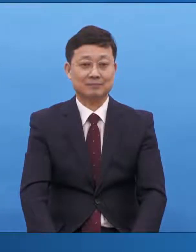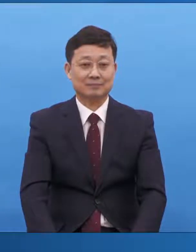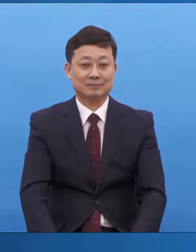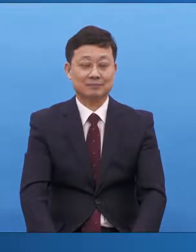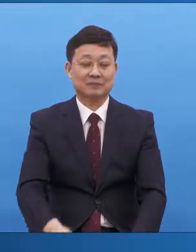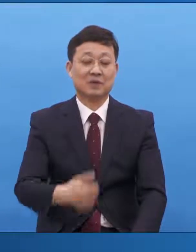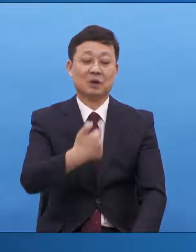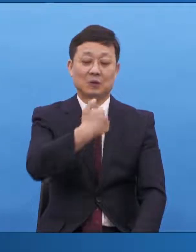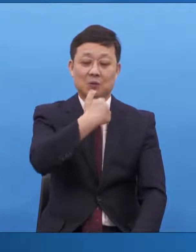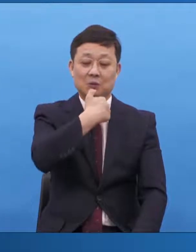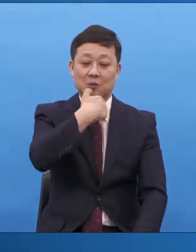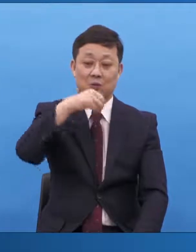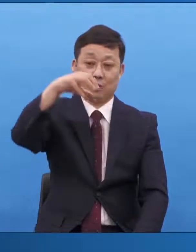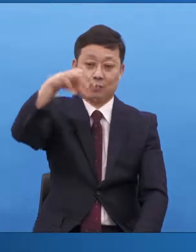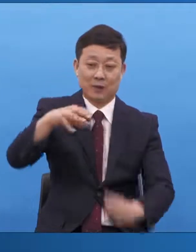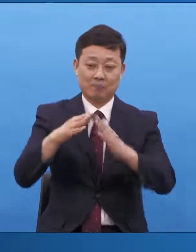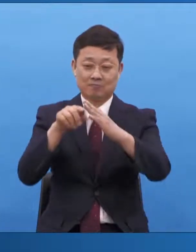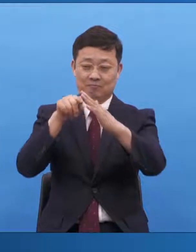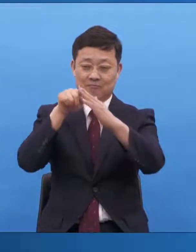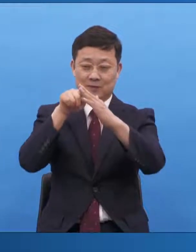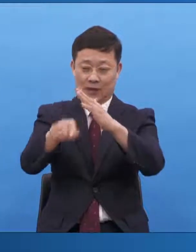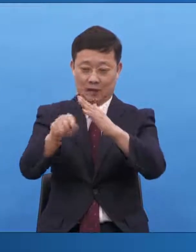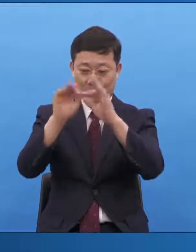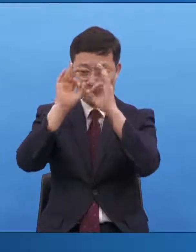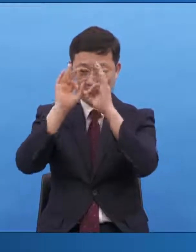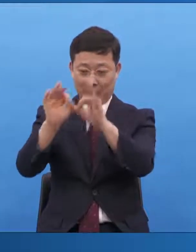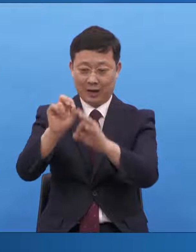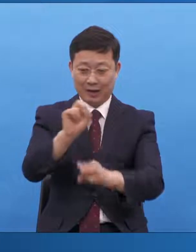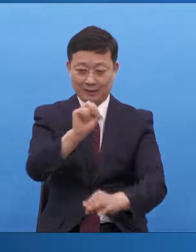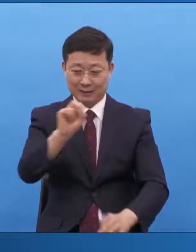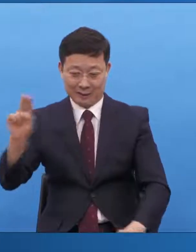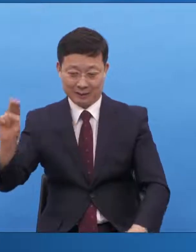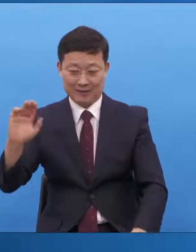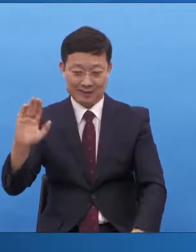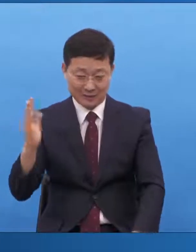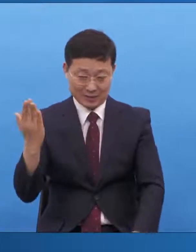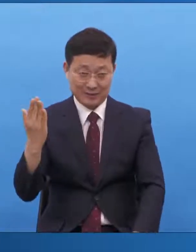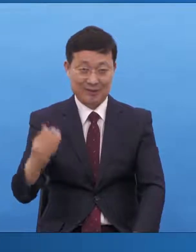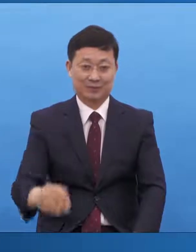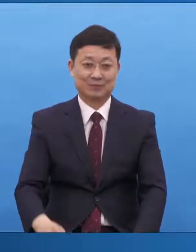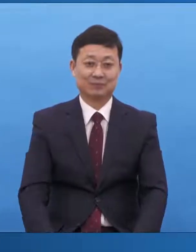로마도 보아야 하리라. I must also see Rome.